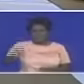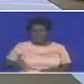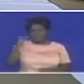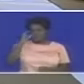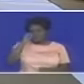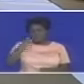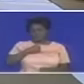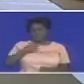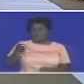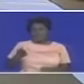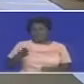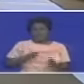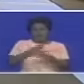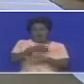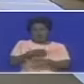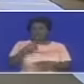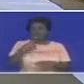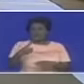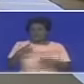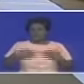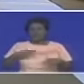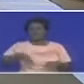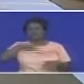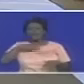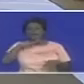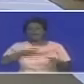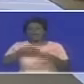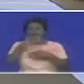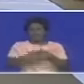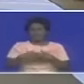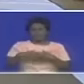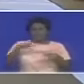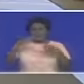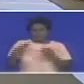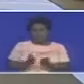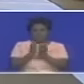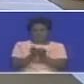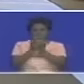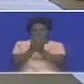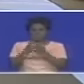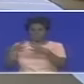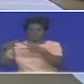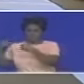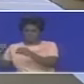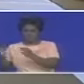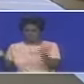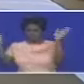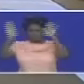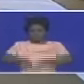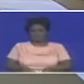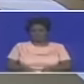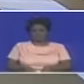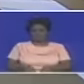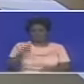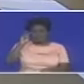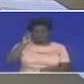kunradhi, baada ya zaidi ya watu 100 kufariki baada ya meli waliokuwa wakitumia kutoroka mapigano nchini humo kuzama. Mtazamaji,